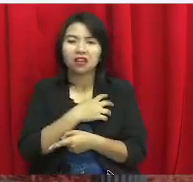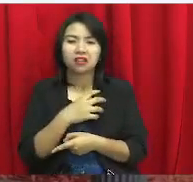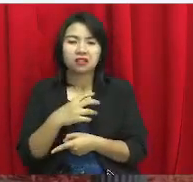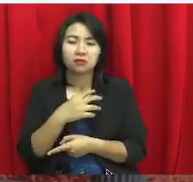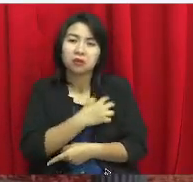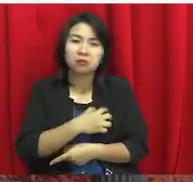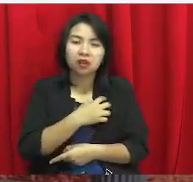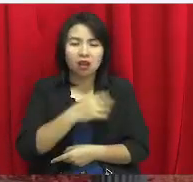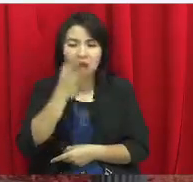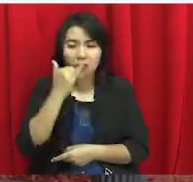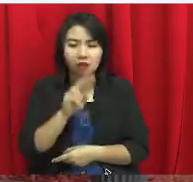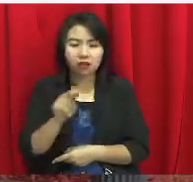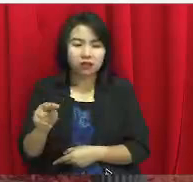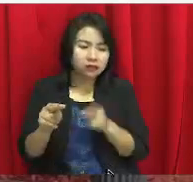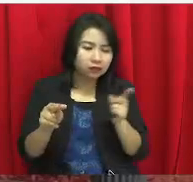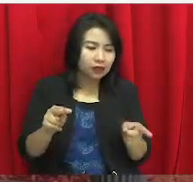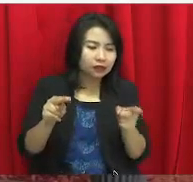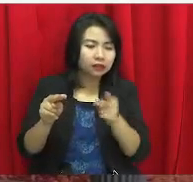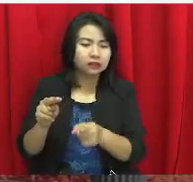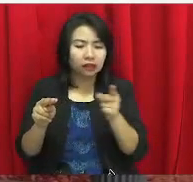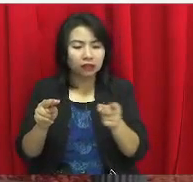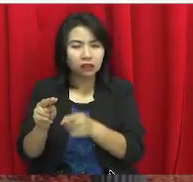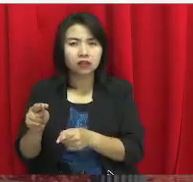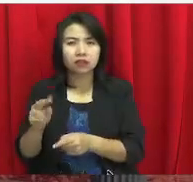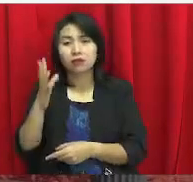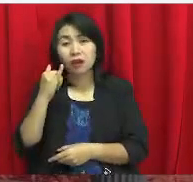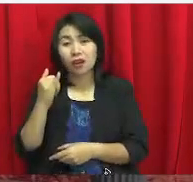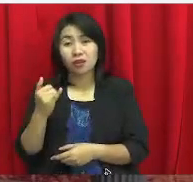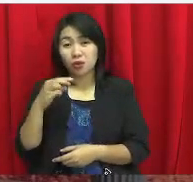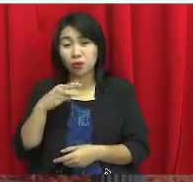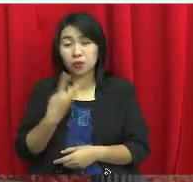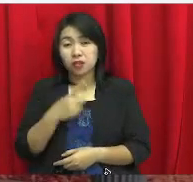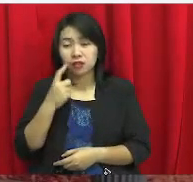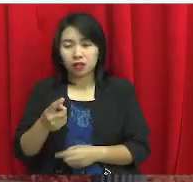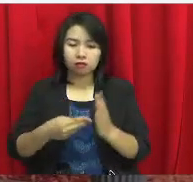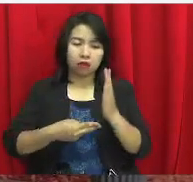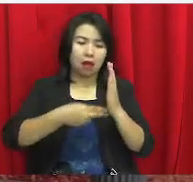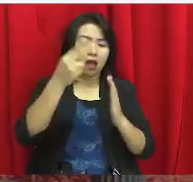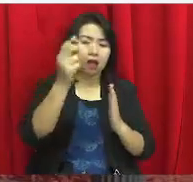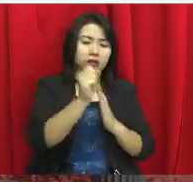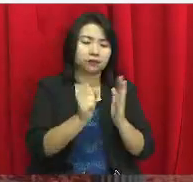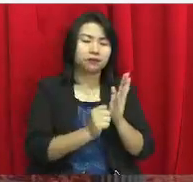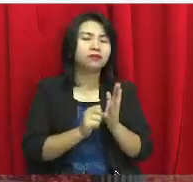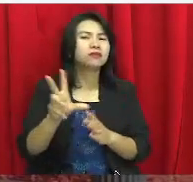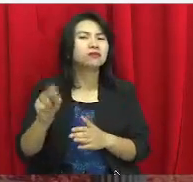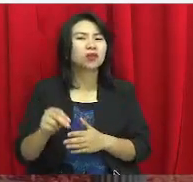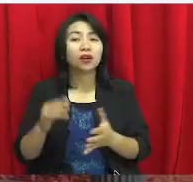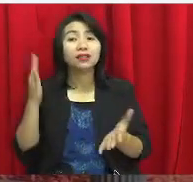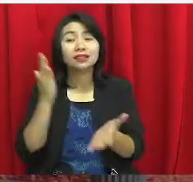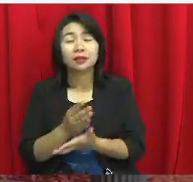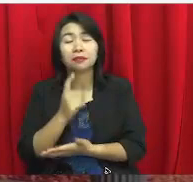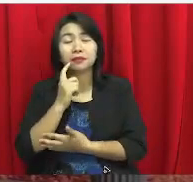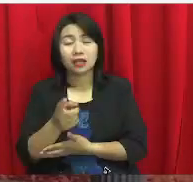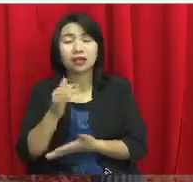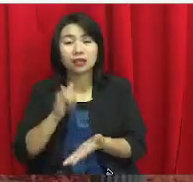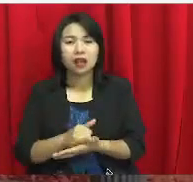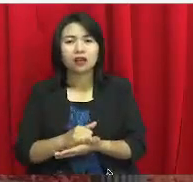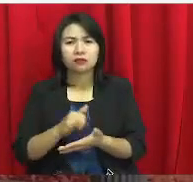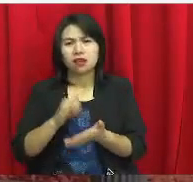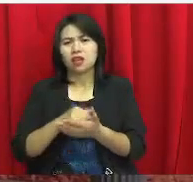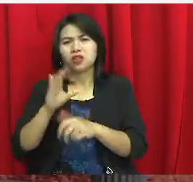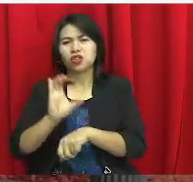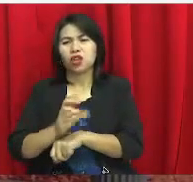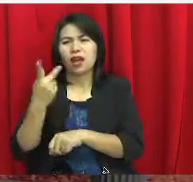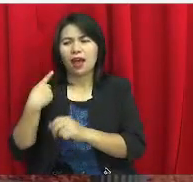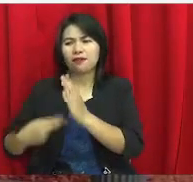ang standard ng simbahan na yan. Ganito, ganyan, ganyan. No, hindi sa... Huwag niyong i-accuse yung church of having a high standard. It's